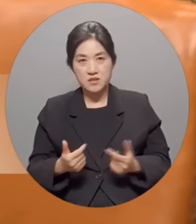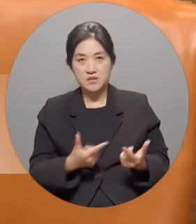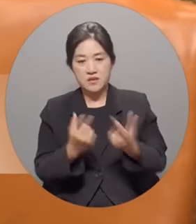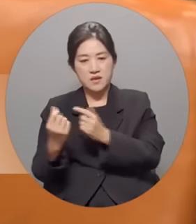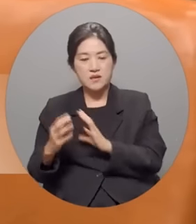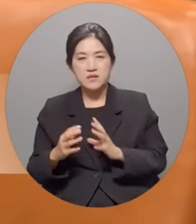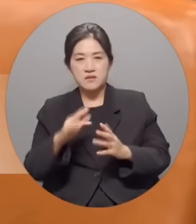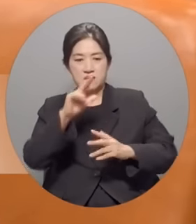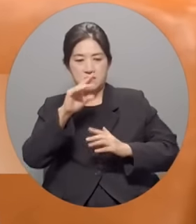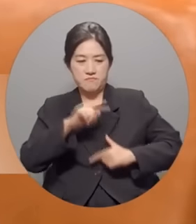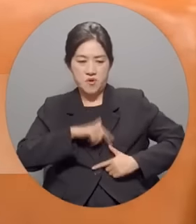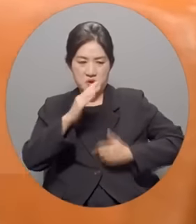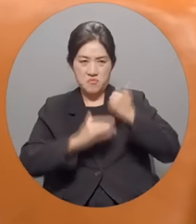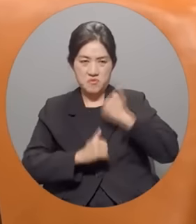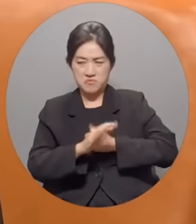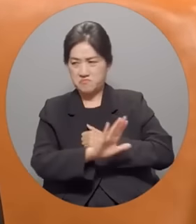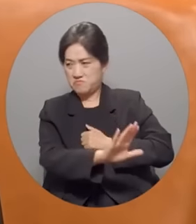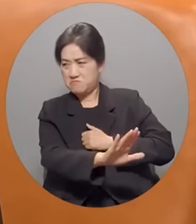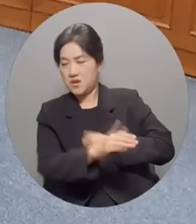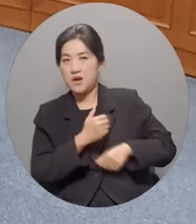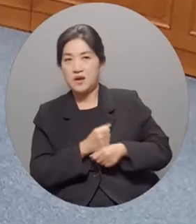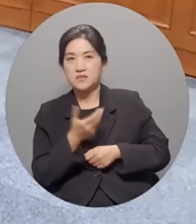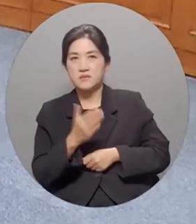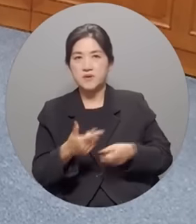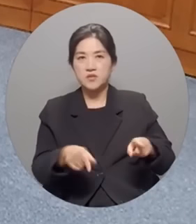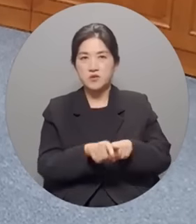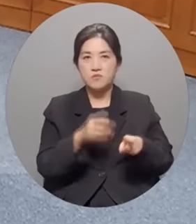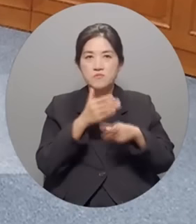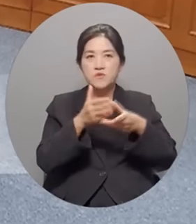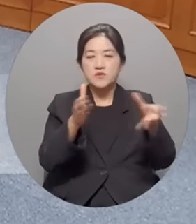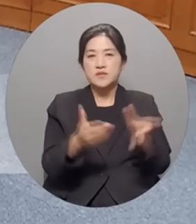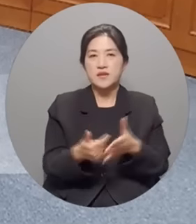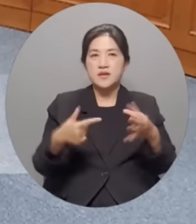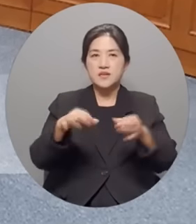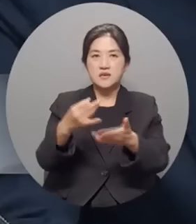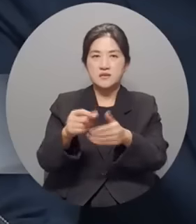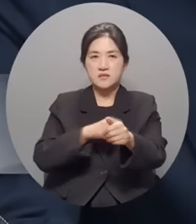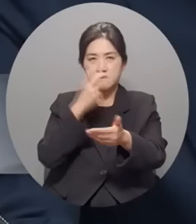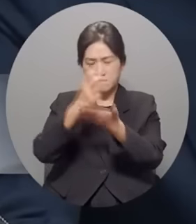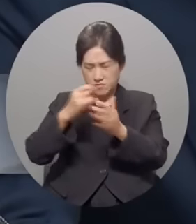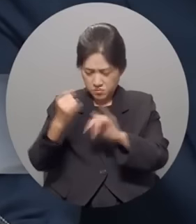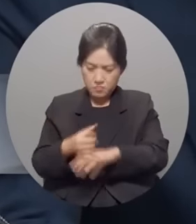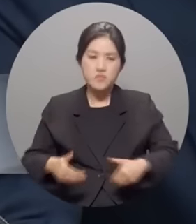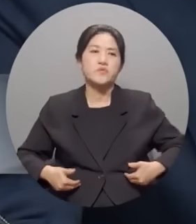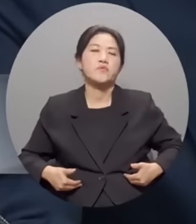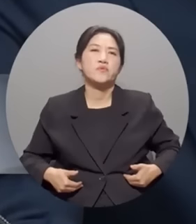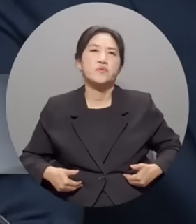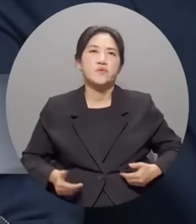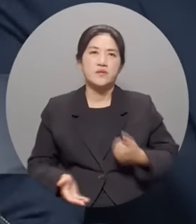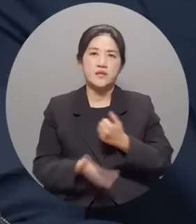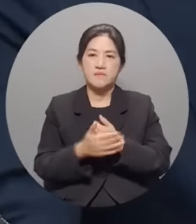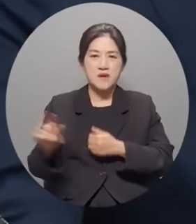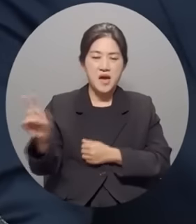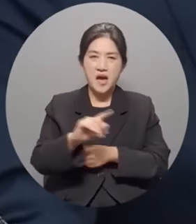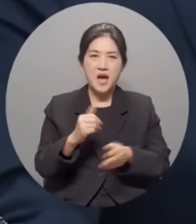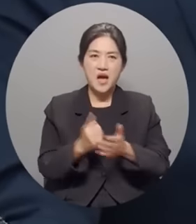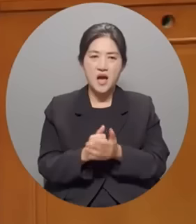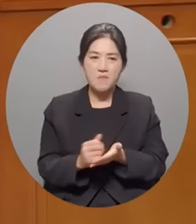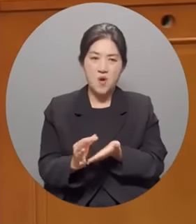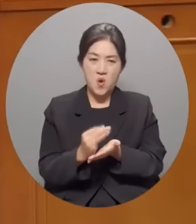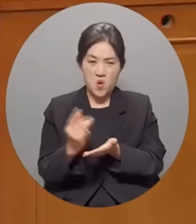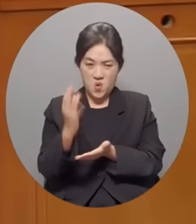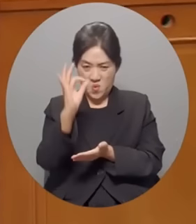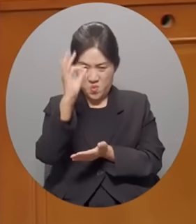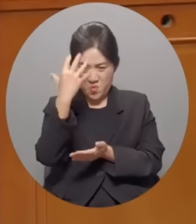명예훼손이라며 선을 그었지만 더불어민주당은 김건희 여사 특검은 필연이라 제아무리 영험한 주술사를